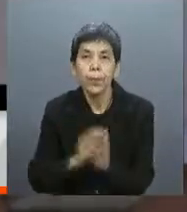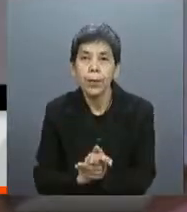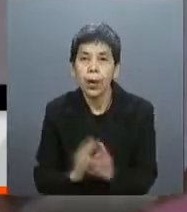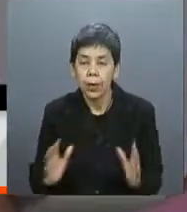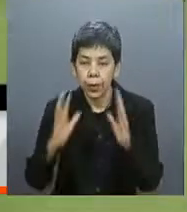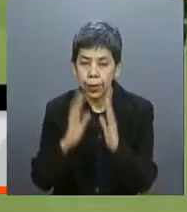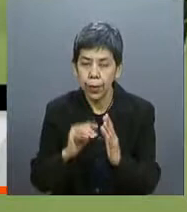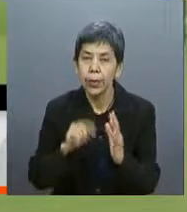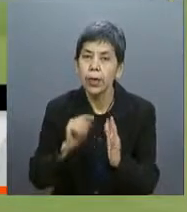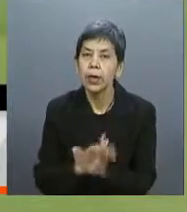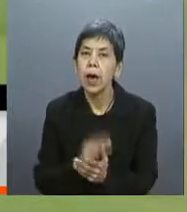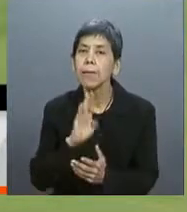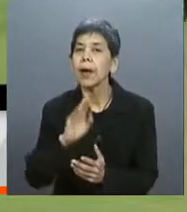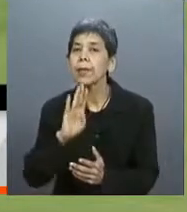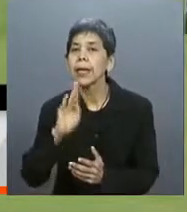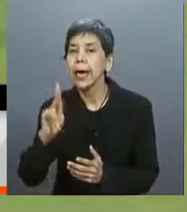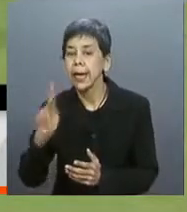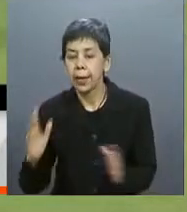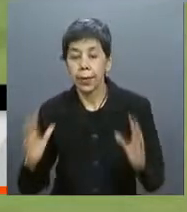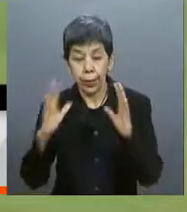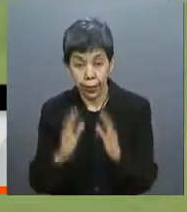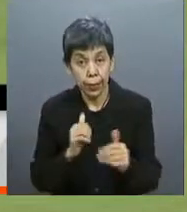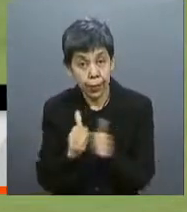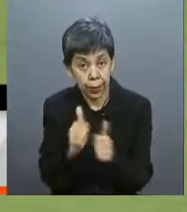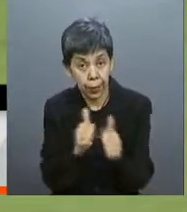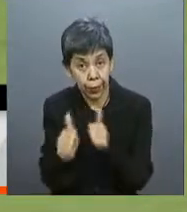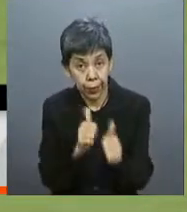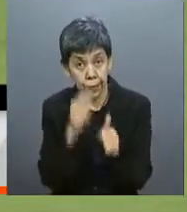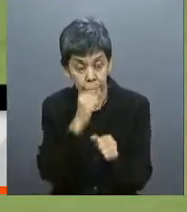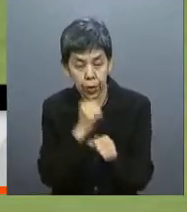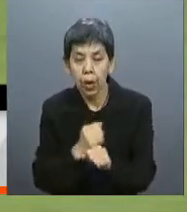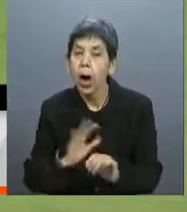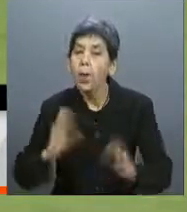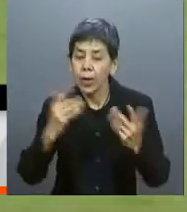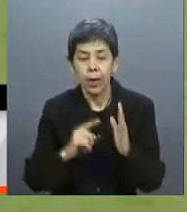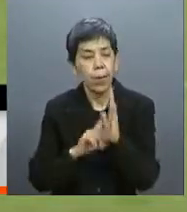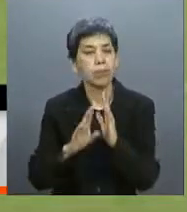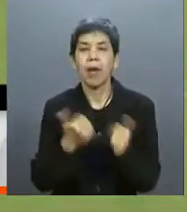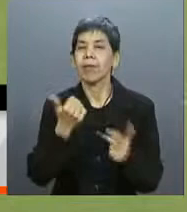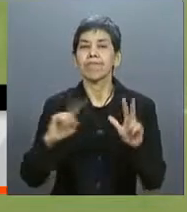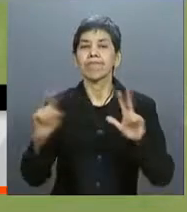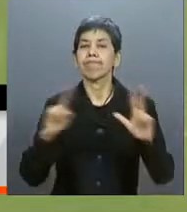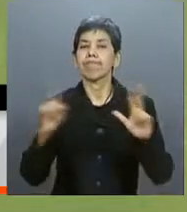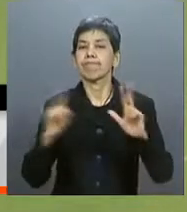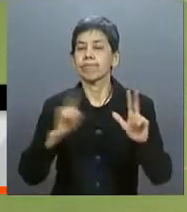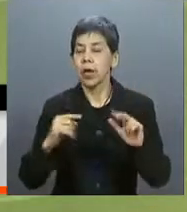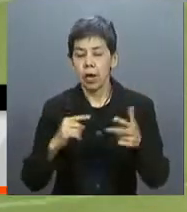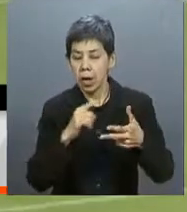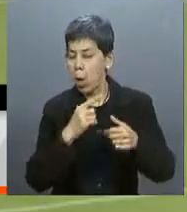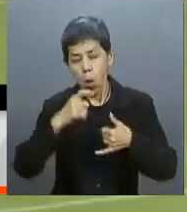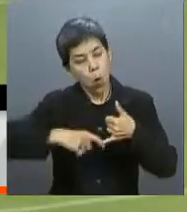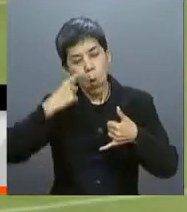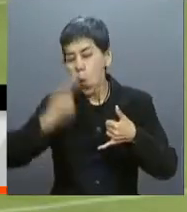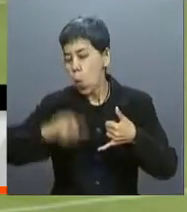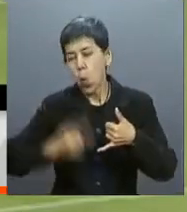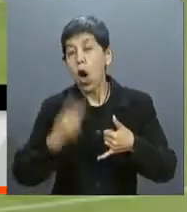จอกับบางคอกยูไนเต็ดทั้ง2ทีมเริ่มเปิดฉากบุกใส่กันสนุกนะครับจบครึ่งแรกบุรีรัมย์นำ 3-1 จากการเหมาคนเดียว2ประตู